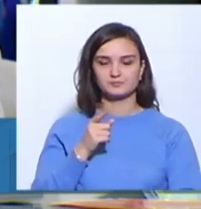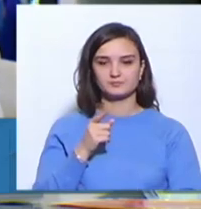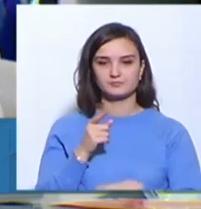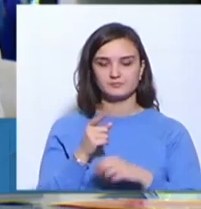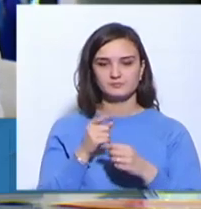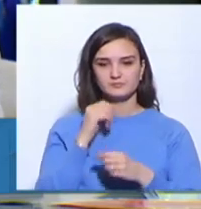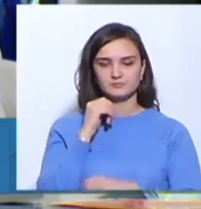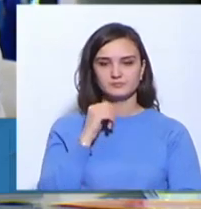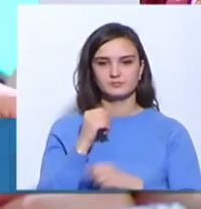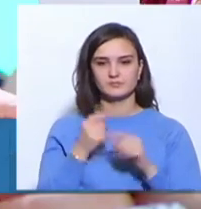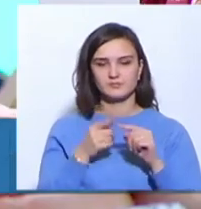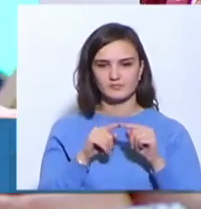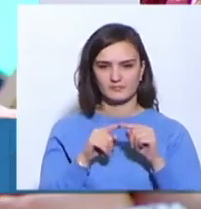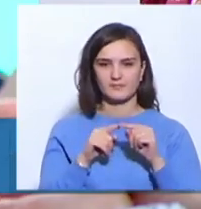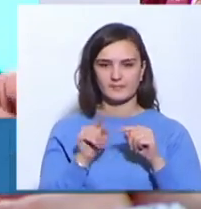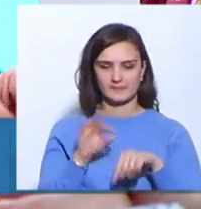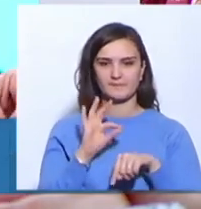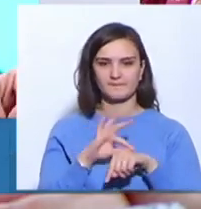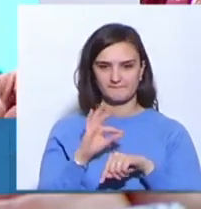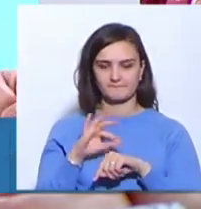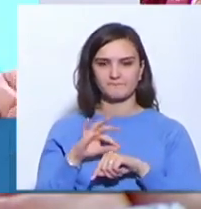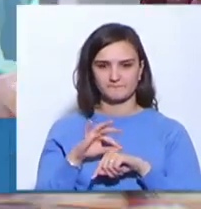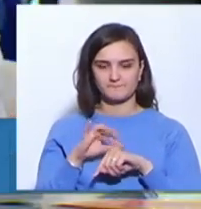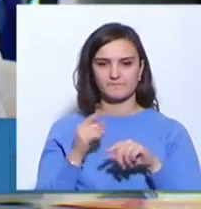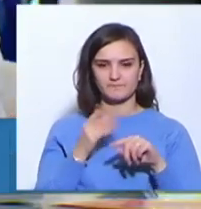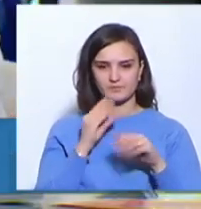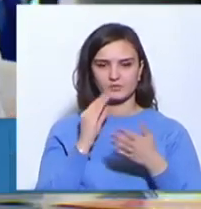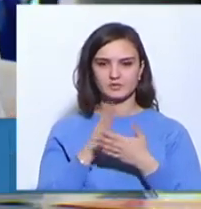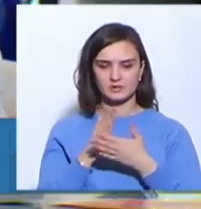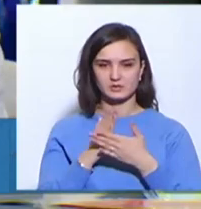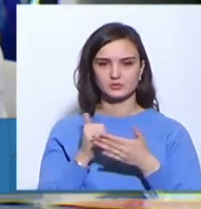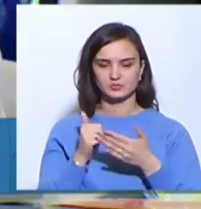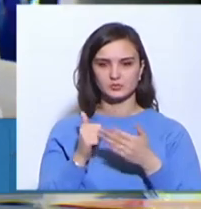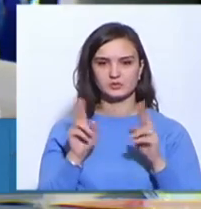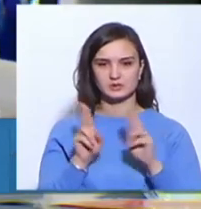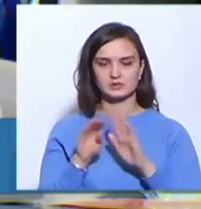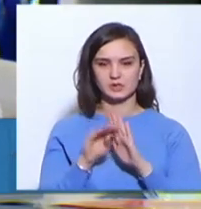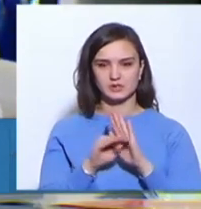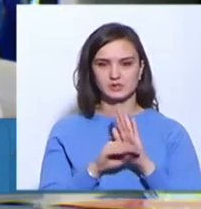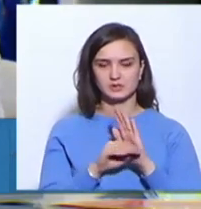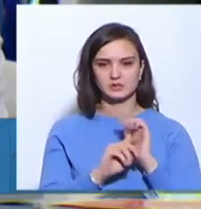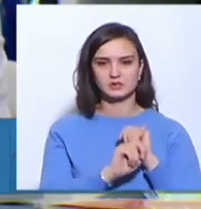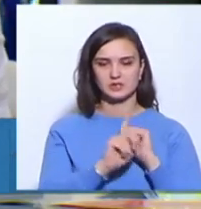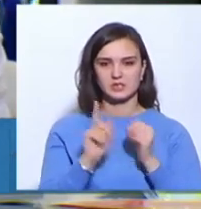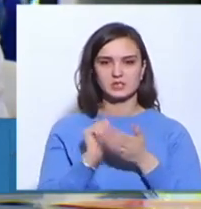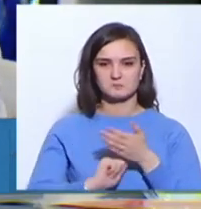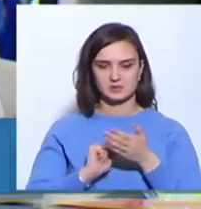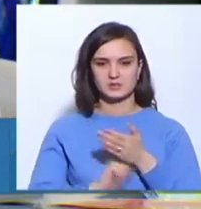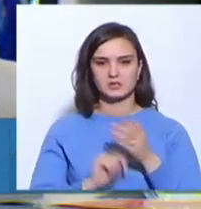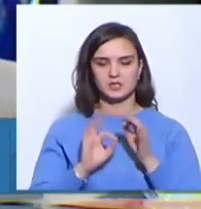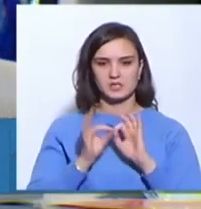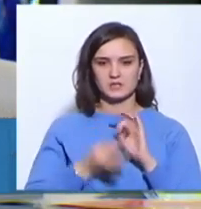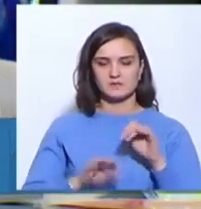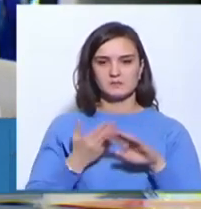ახლო პერიოდში ორჯერ გაიქცევით დაავადება, ეს არის როგორც წესი რაღაცა მიზეზით ნაცვლად